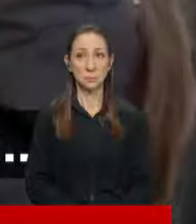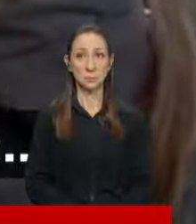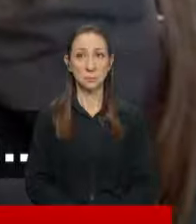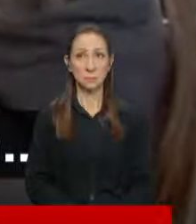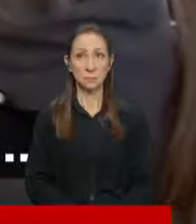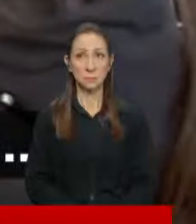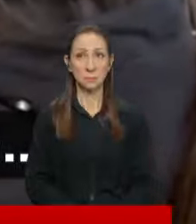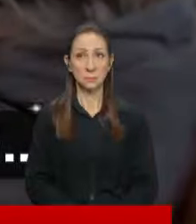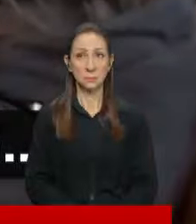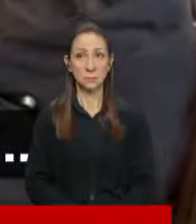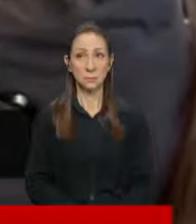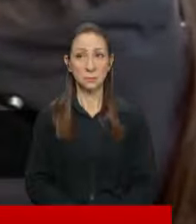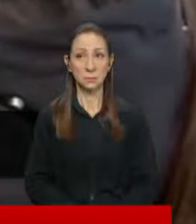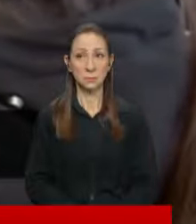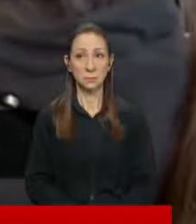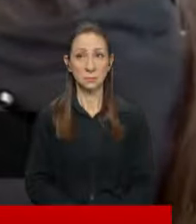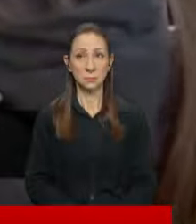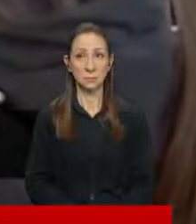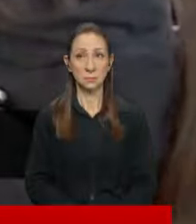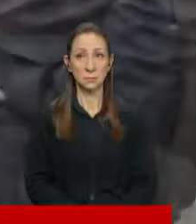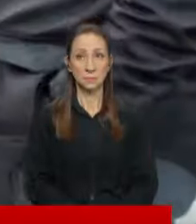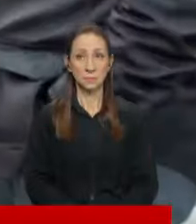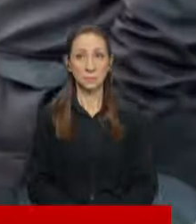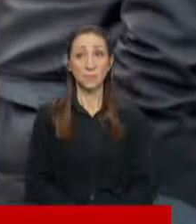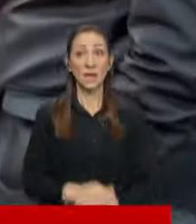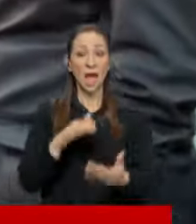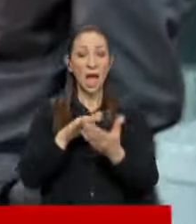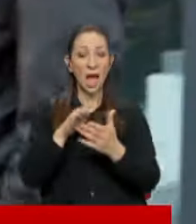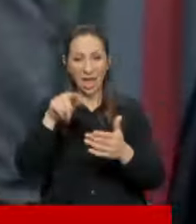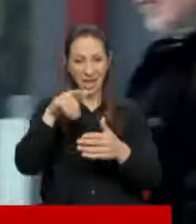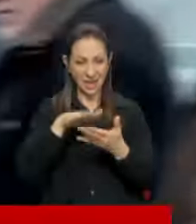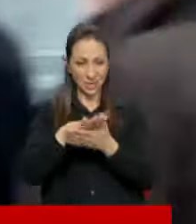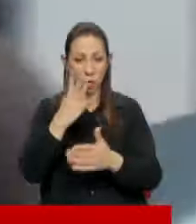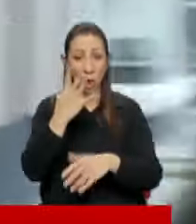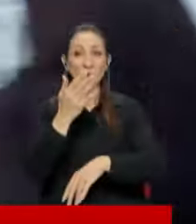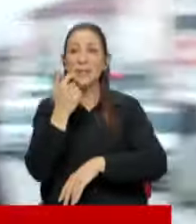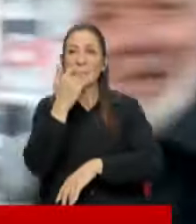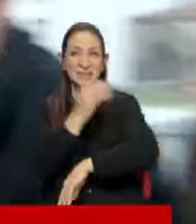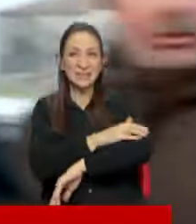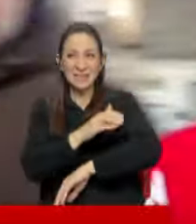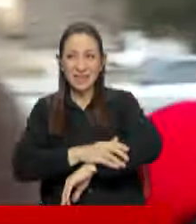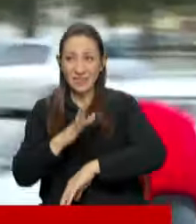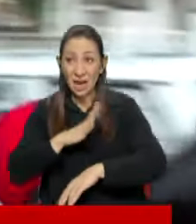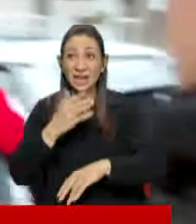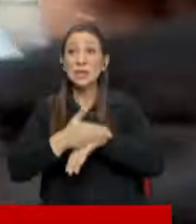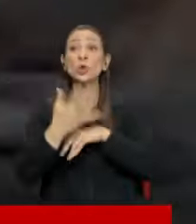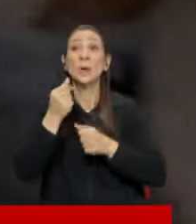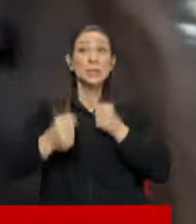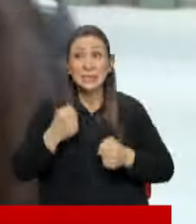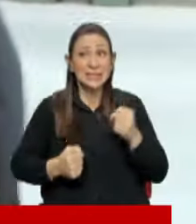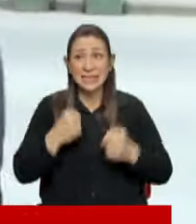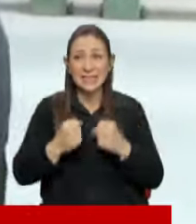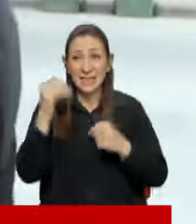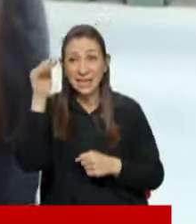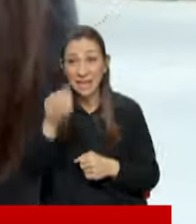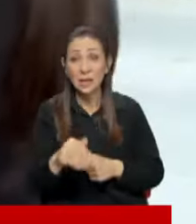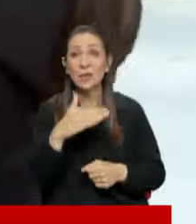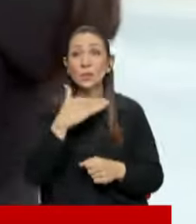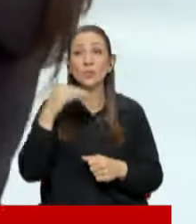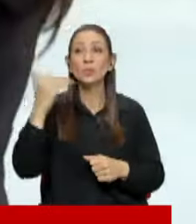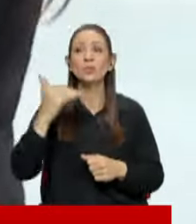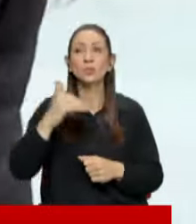1 kilo et kuyruğuna girmek için ben buraya koştum geldim. Ayağında 4 platin, daha da geç kalmamak için koşar adım geldi ucuz et